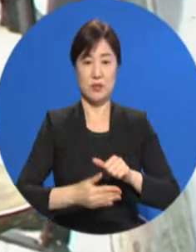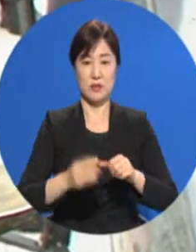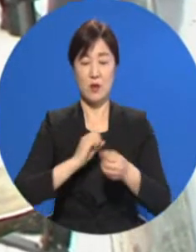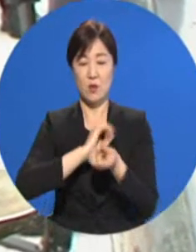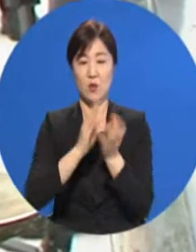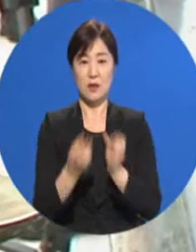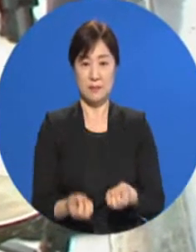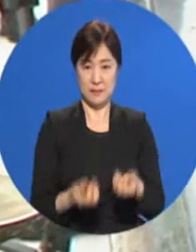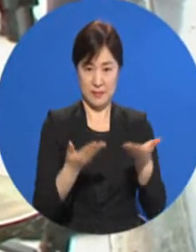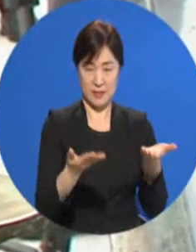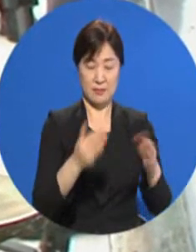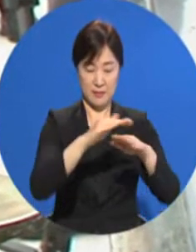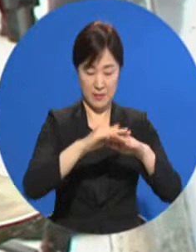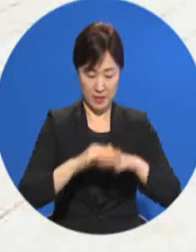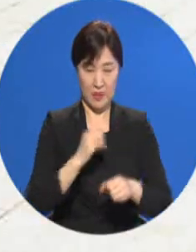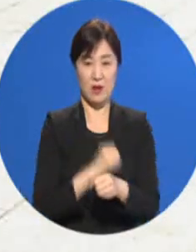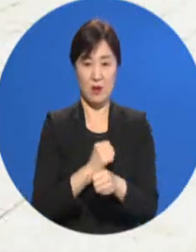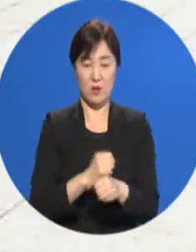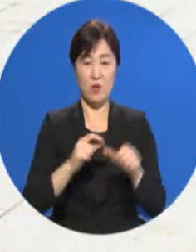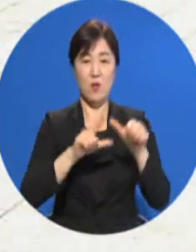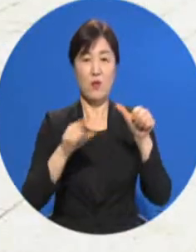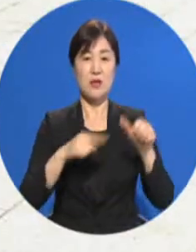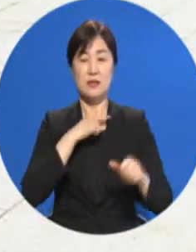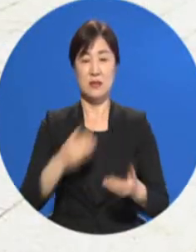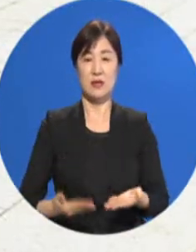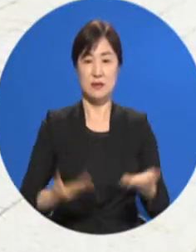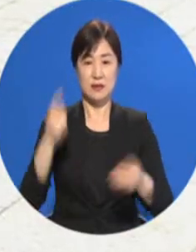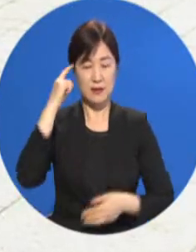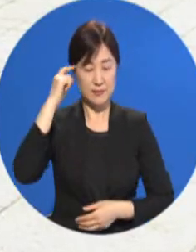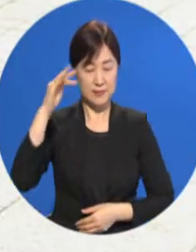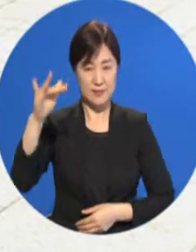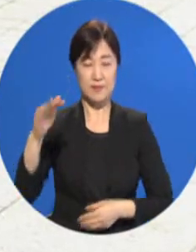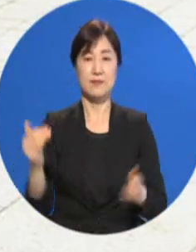분향하고 5월 희생자의 높은 뜻을 기리했습니다. MBC 뉴스 이계상입니다.